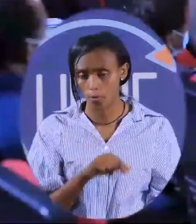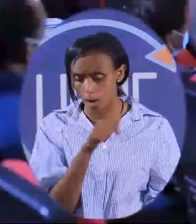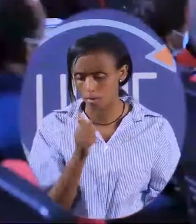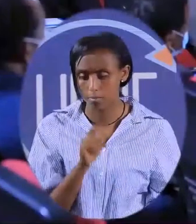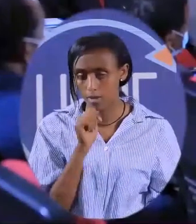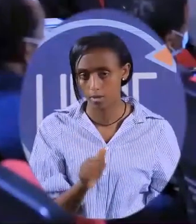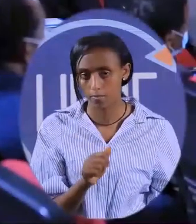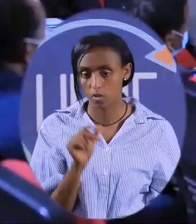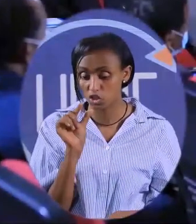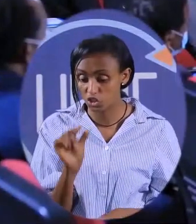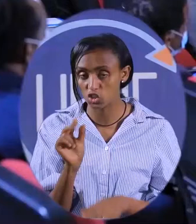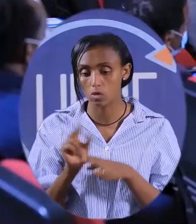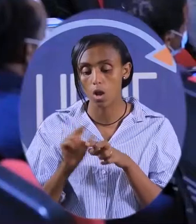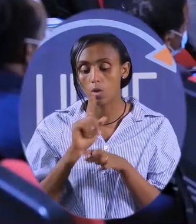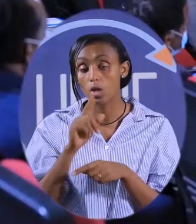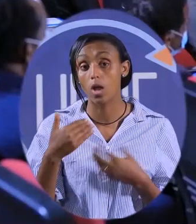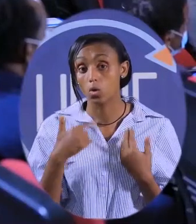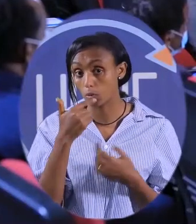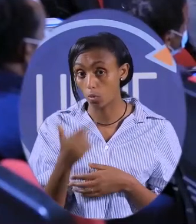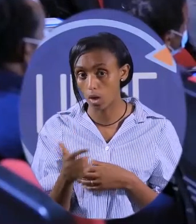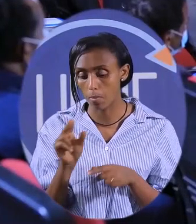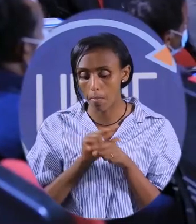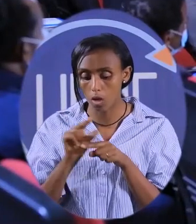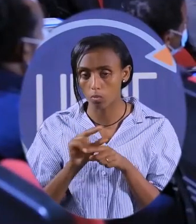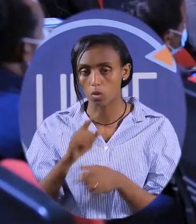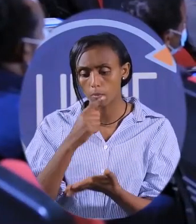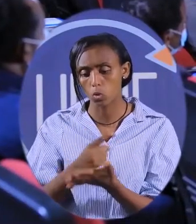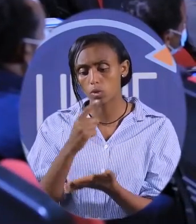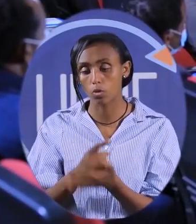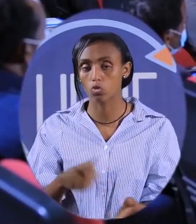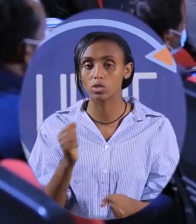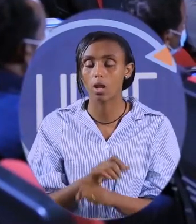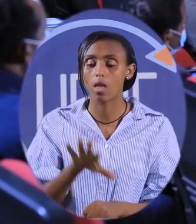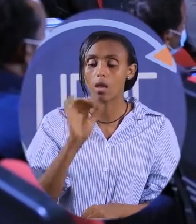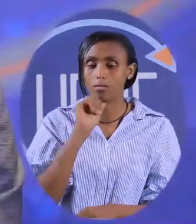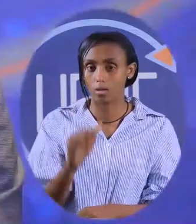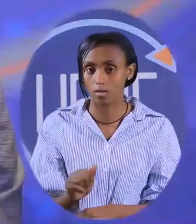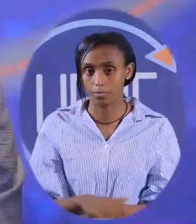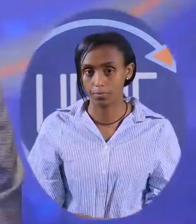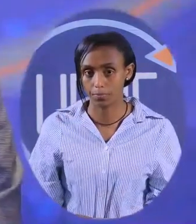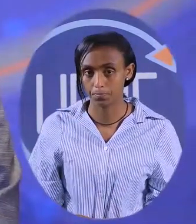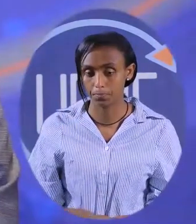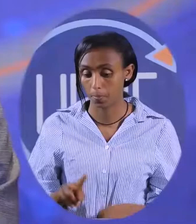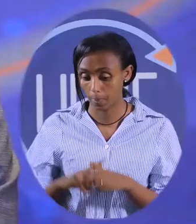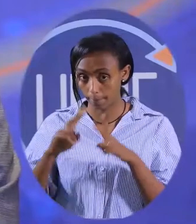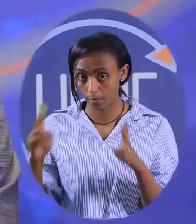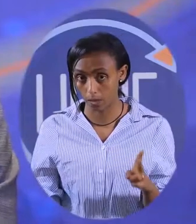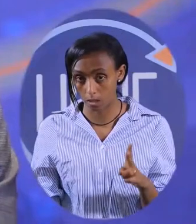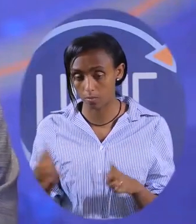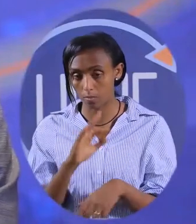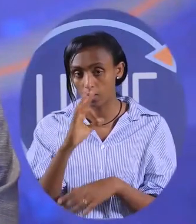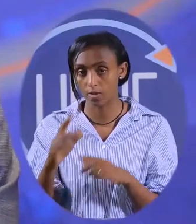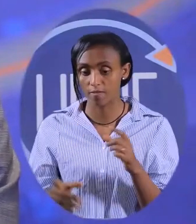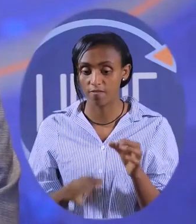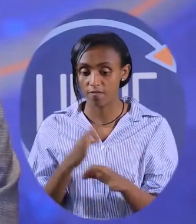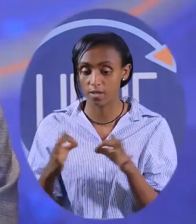ትንሽ ባለሙያ ነው ያለው ብለናል። ባለሙያው ተመርቆም ስራ እያገኘ አይደለም። በጣም በፌደራል ደረጃ